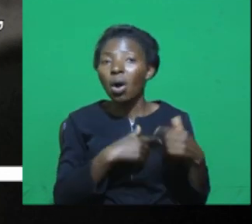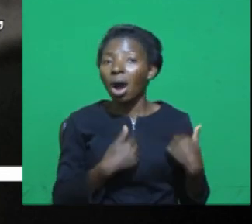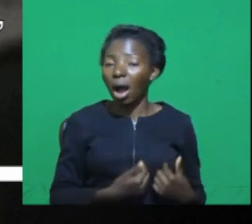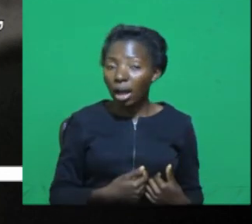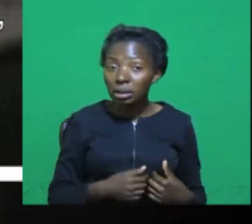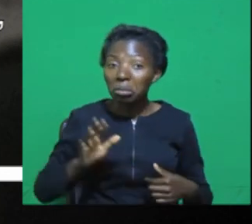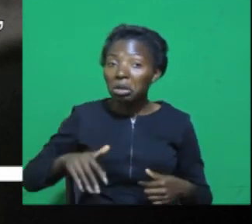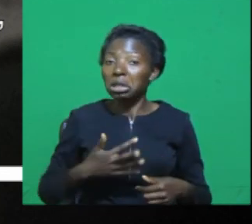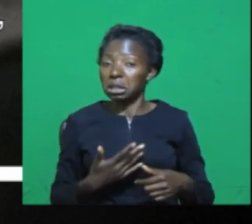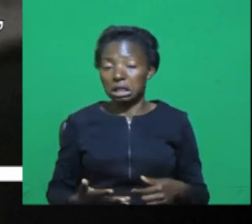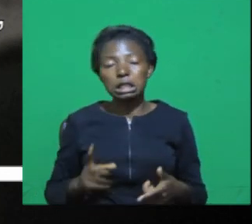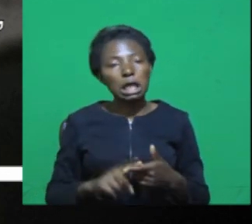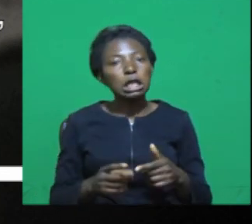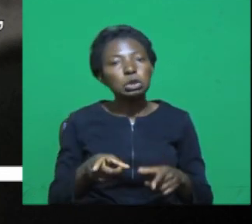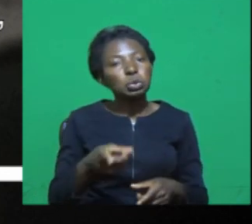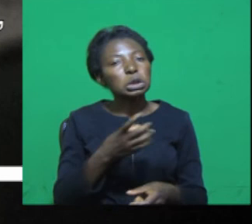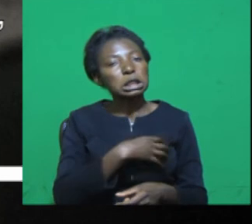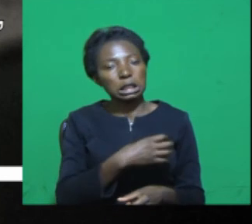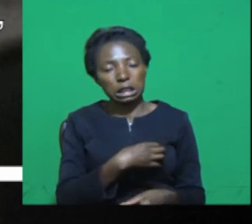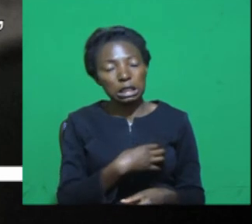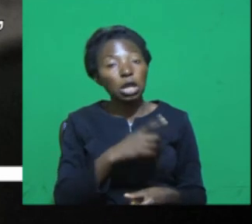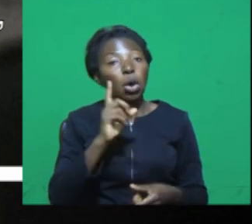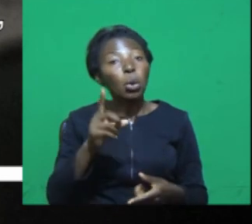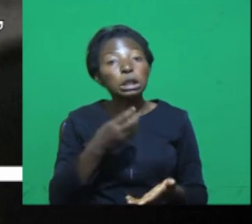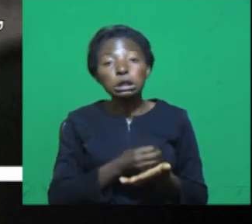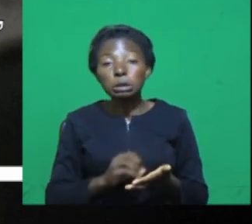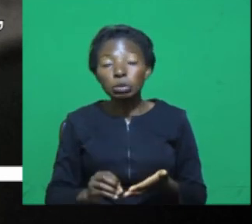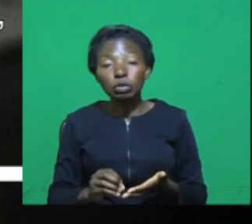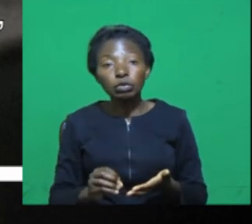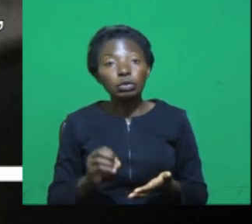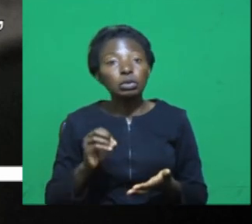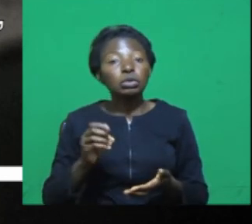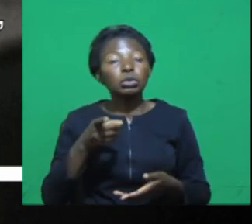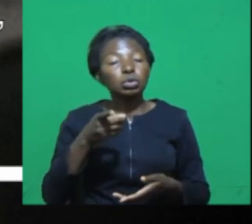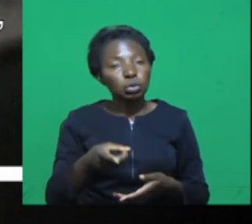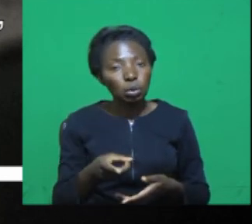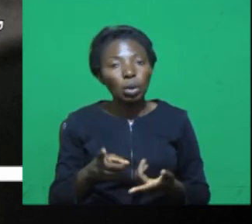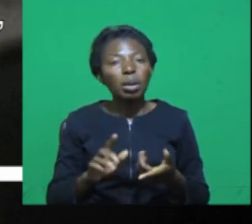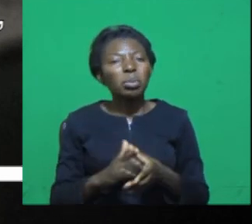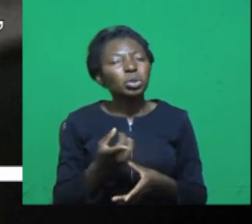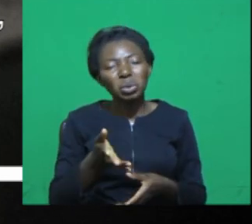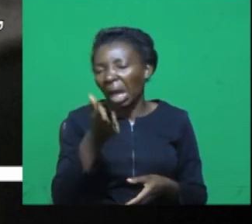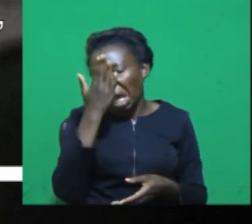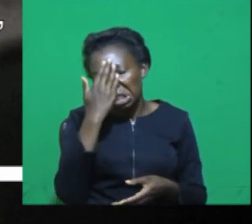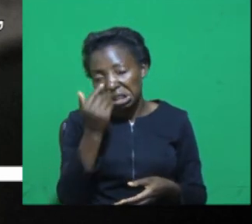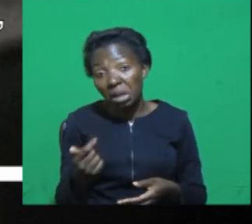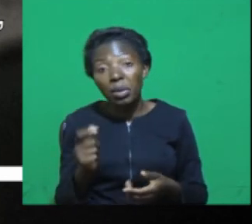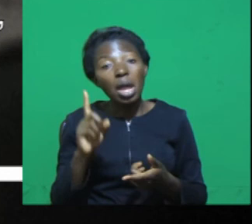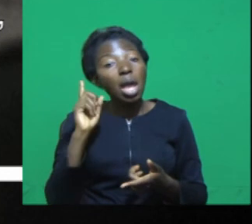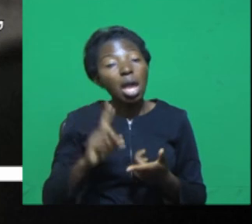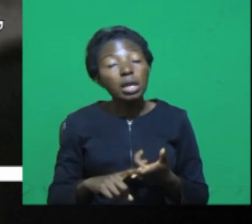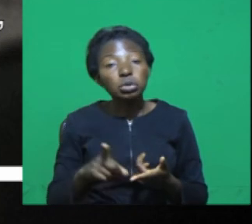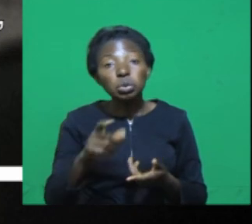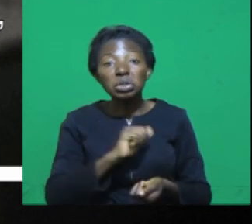nesimba, ukatadza. Naizvozvo ndakakudzinga pagomo raMwari ndichiti uri chinhu chinomhurwa, ndikakuparadza